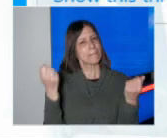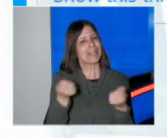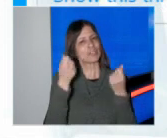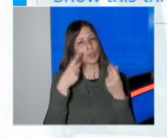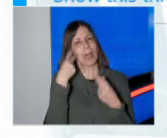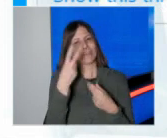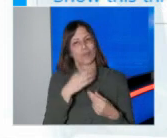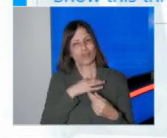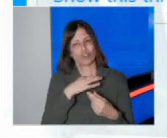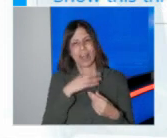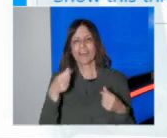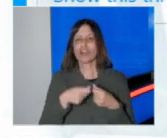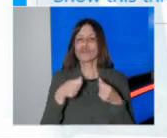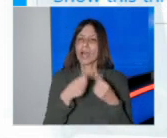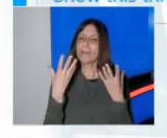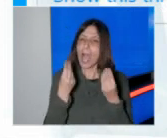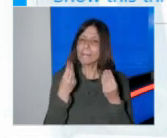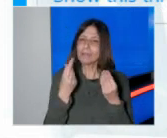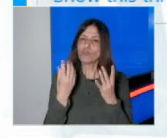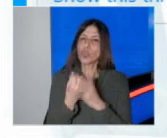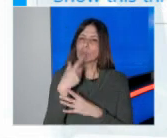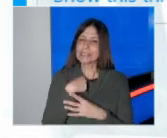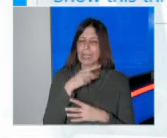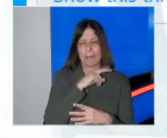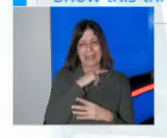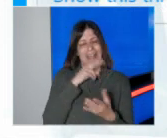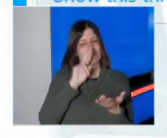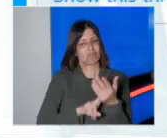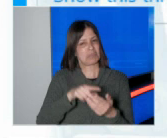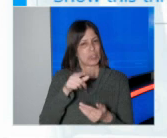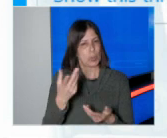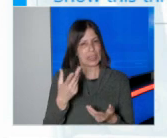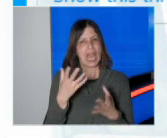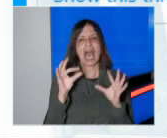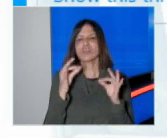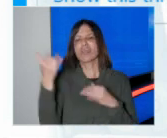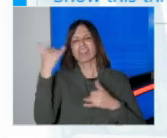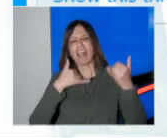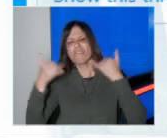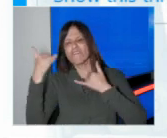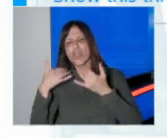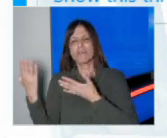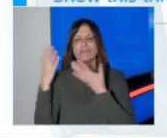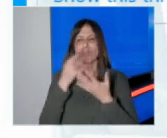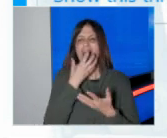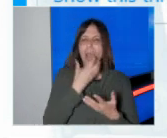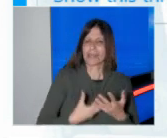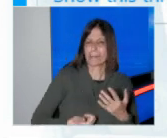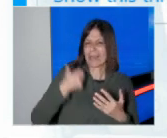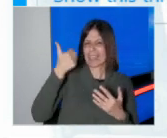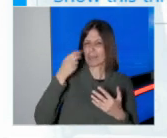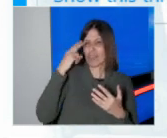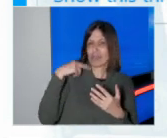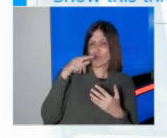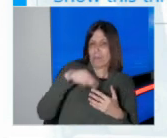פרסום הביקור שלי ועל הקשרים הרבים שנוצרו לי בבריטניה בזכותו. עשרות טלפונים והזמנות של רבנים ומנהיגים